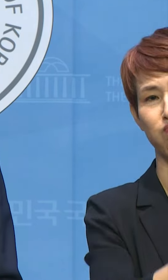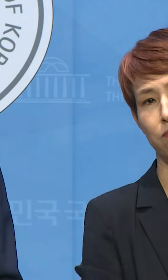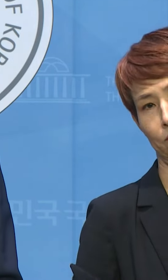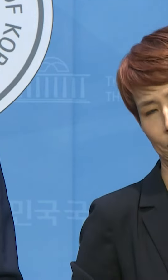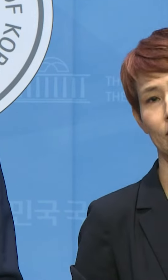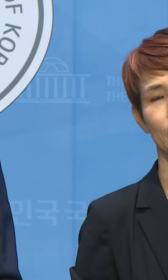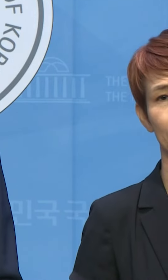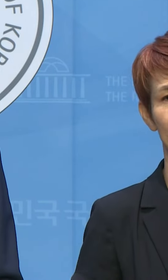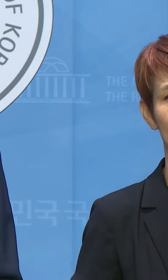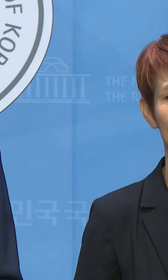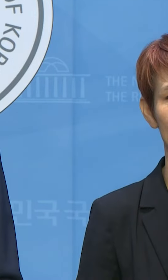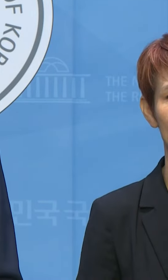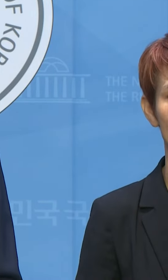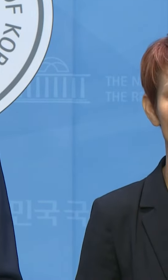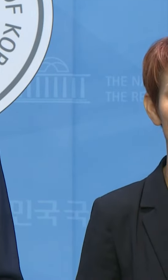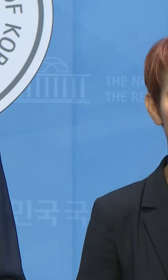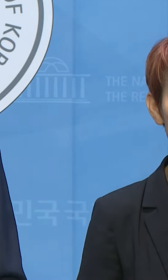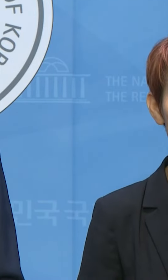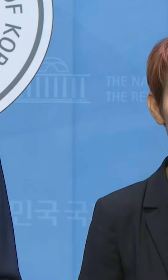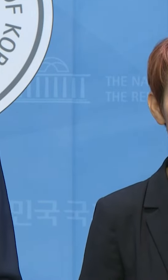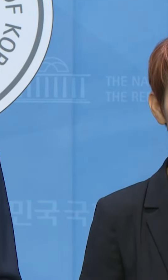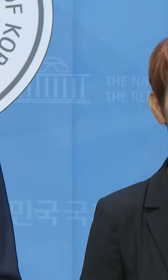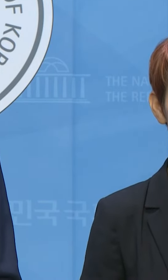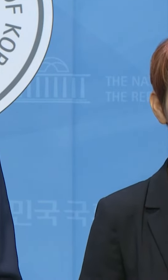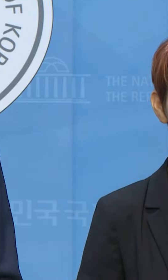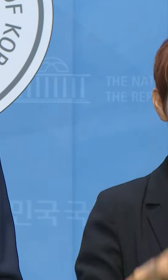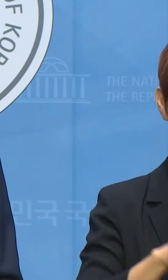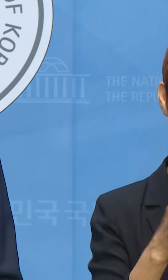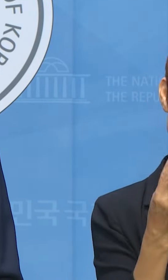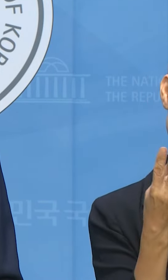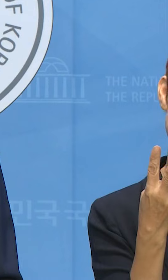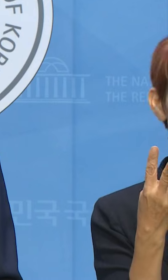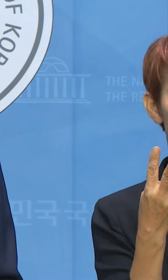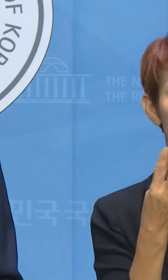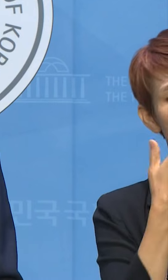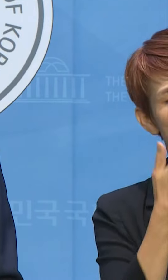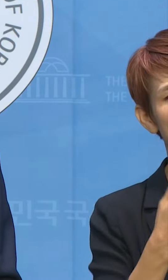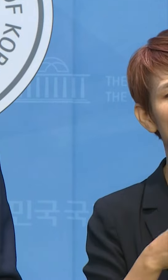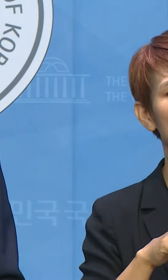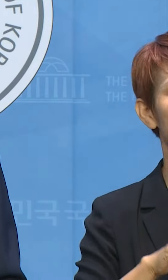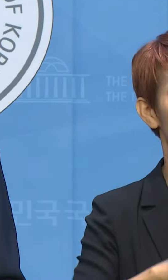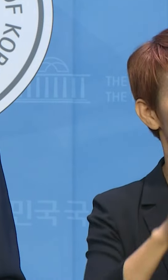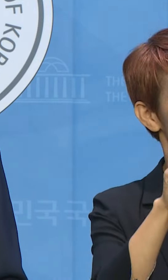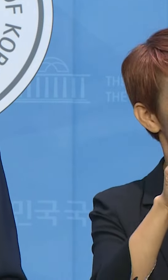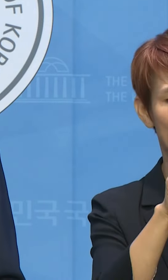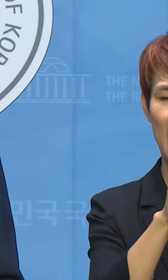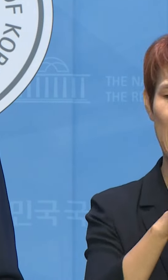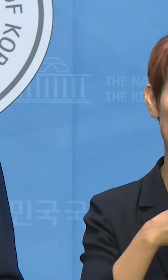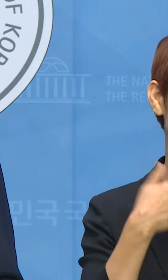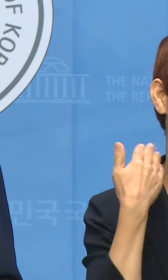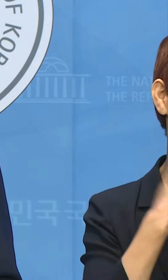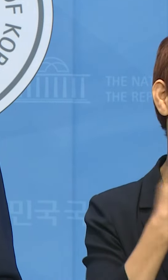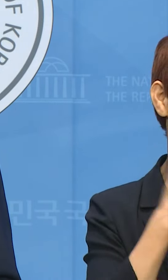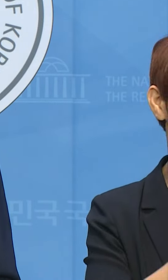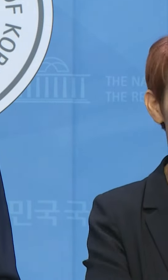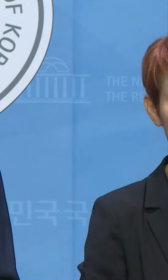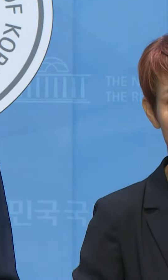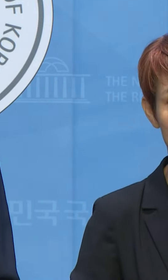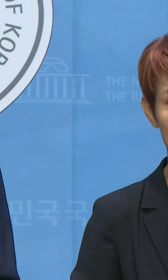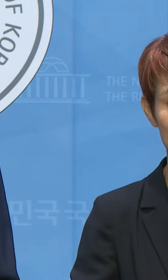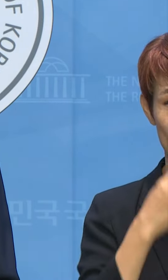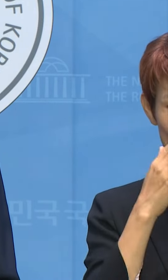봤습니다 두석 두 석이이나 없겠느냐 한석도 못 얻는다 민주 진영을